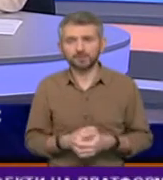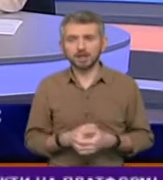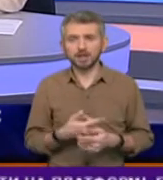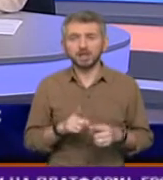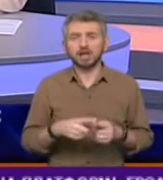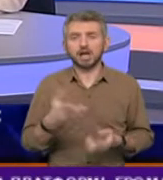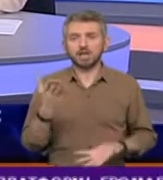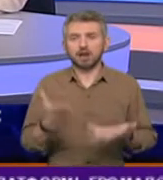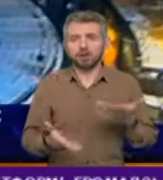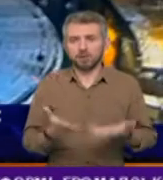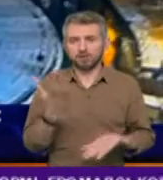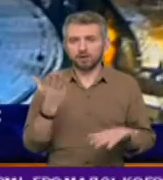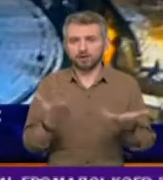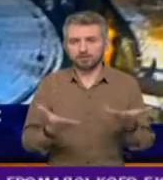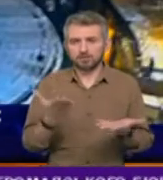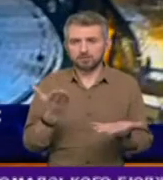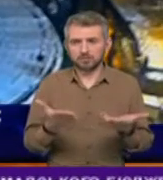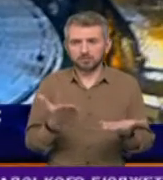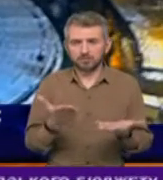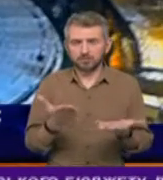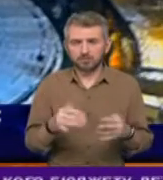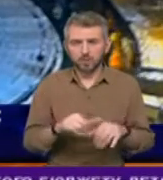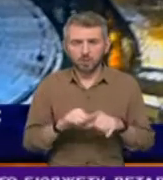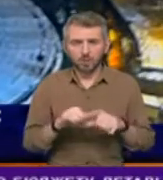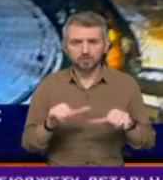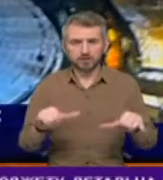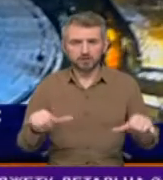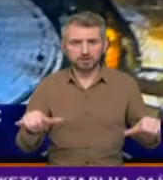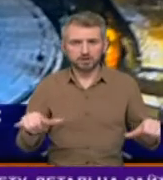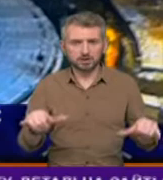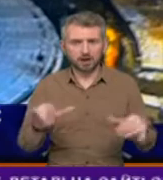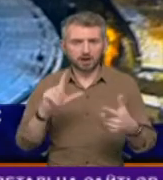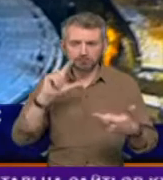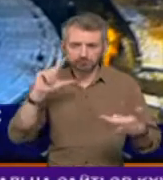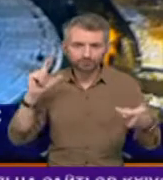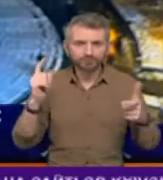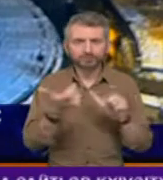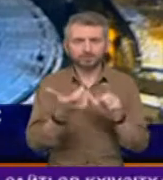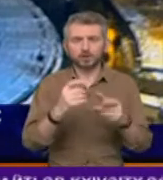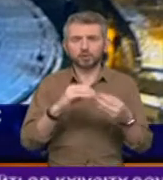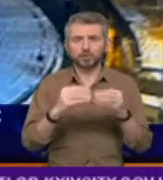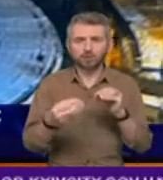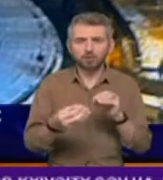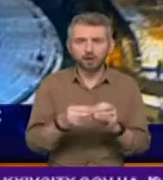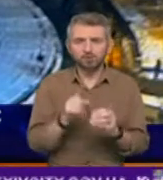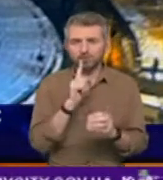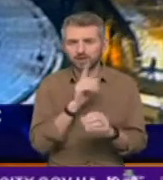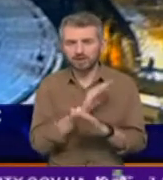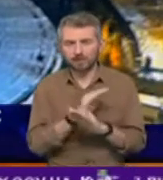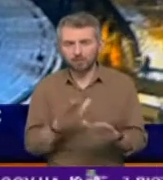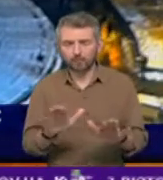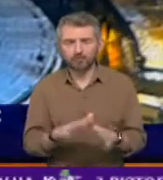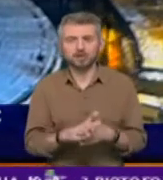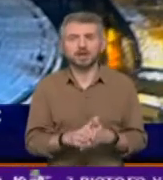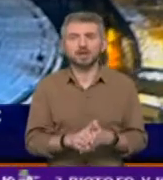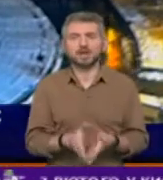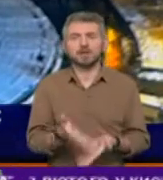написано щось на цій етикеті, чи ні. Знову ж таки, це якесь турбування для сусідів